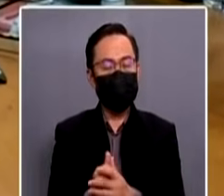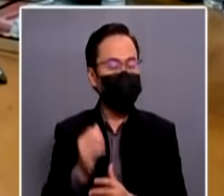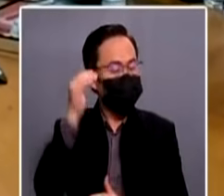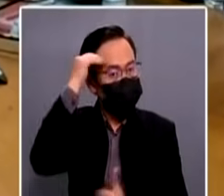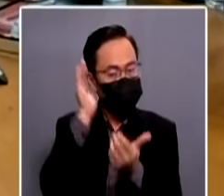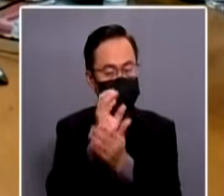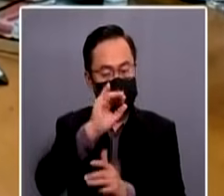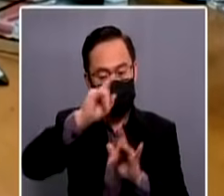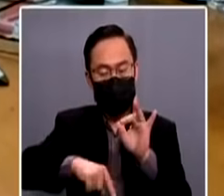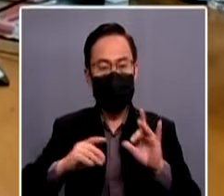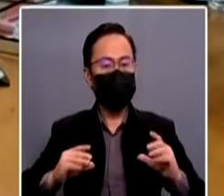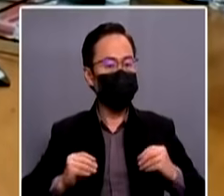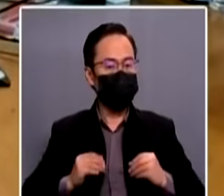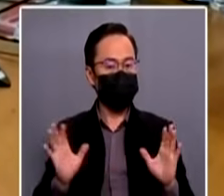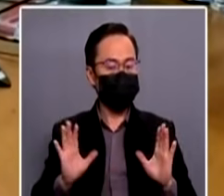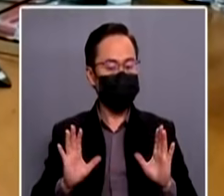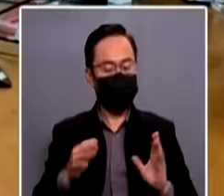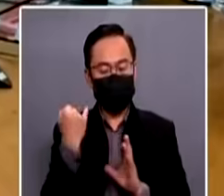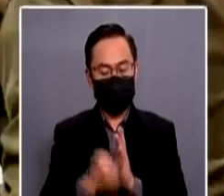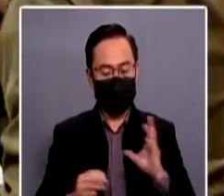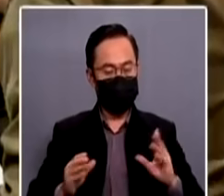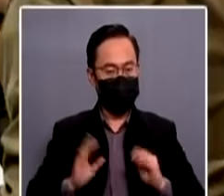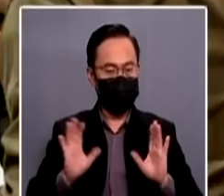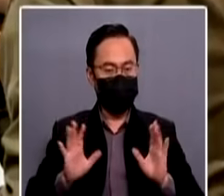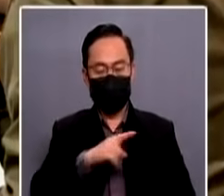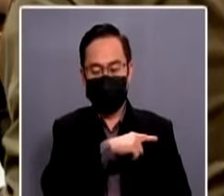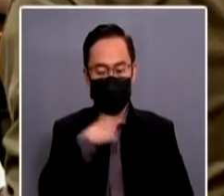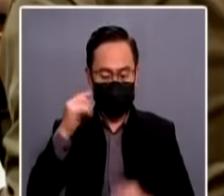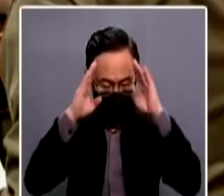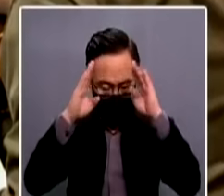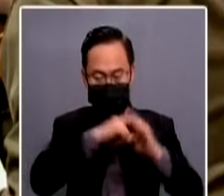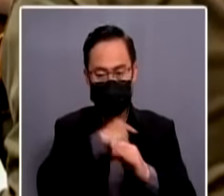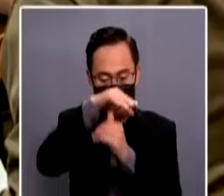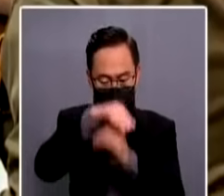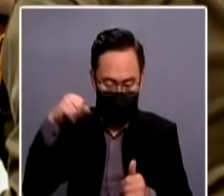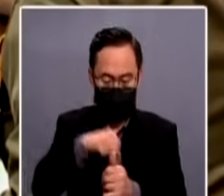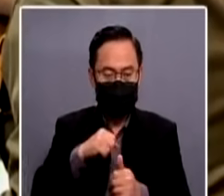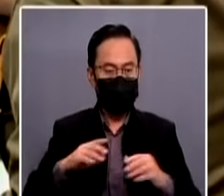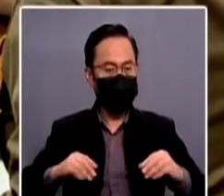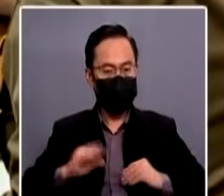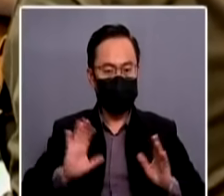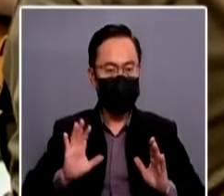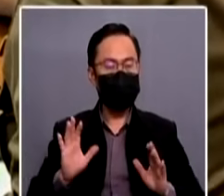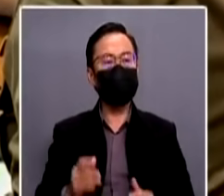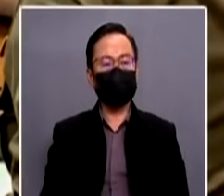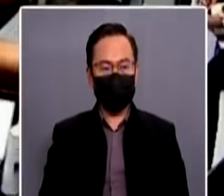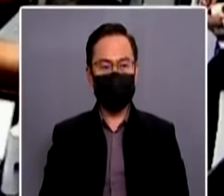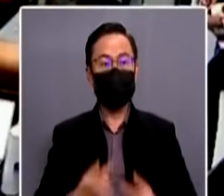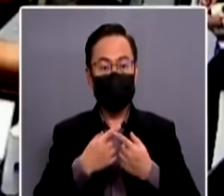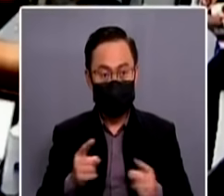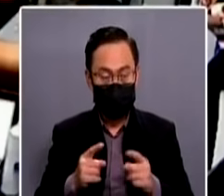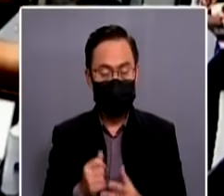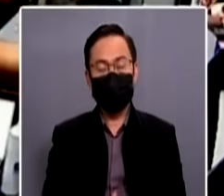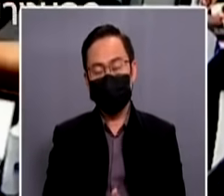โดยเฉพาะในข้อหาเกี่ยวกับการฆาตกรรมแต่ว่าในการให้รายละเอียดของคดีในวันเกิดเหตุแล้วก็ลงนามรับคำสั่งรับท